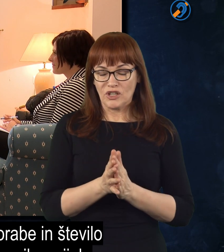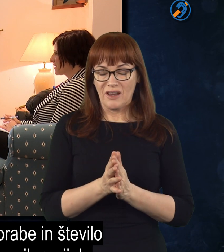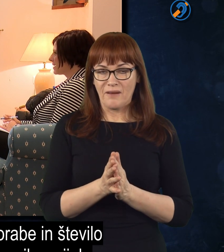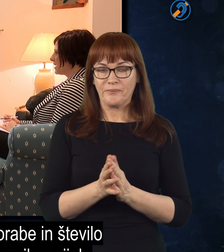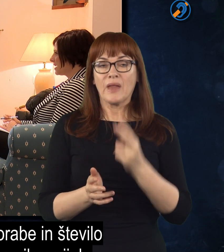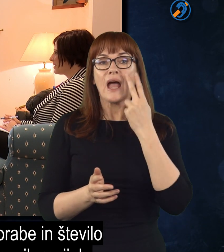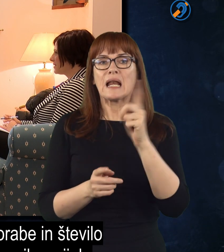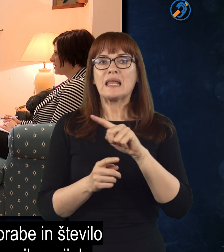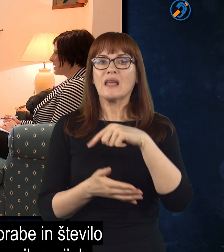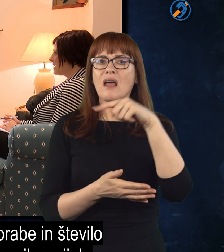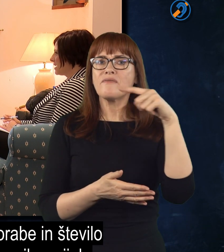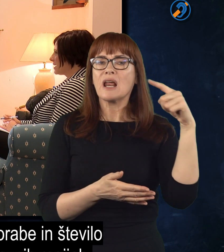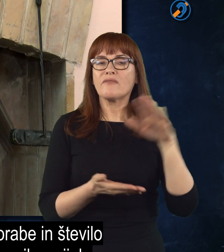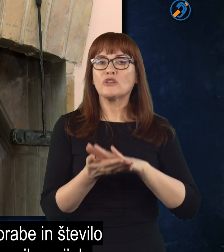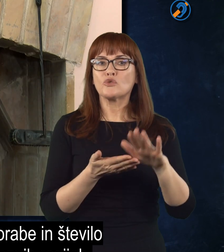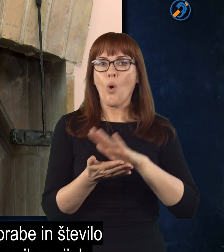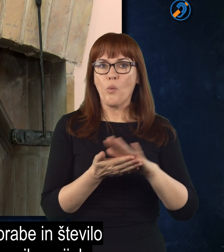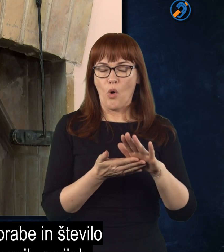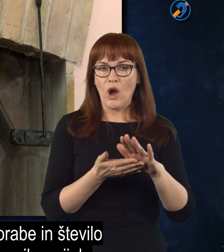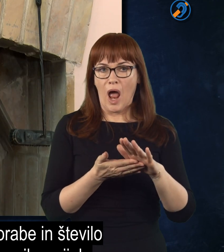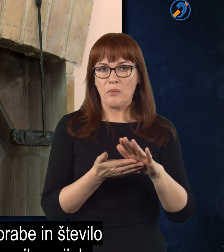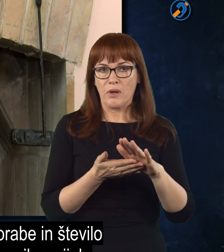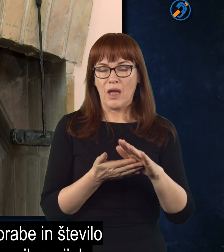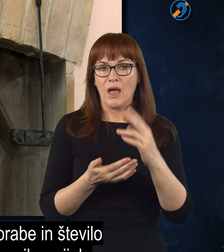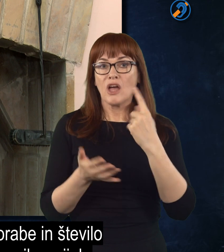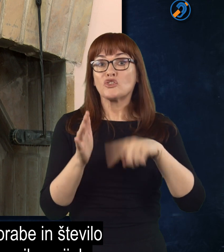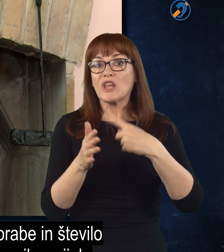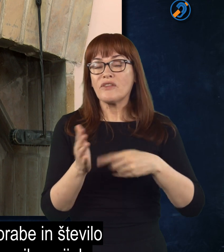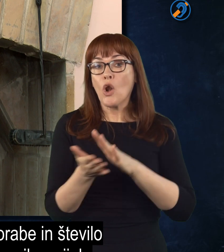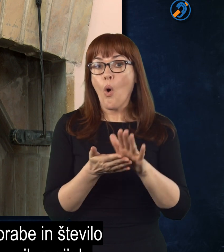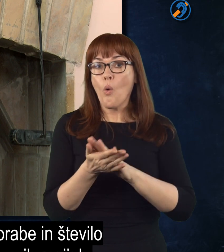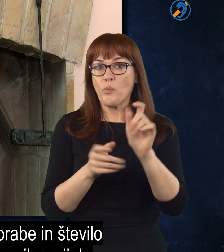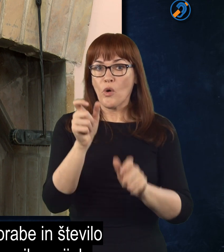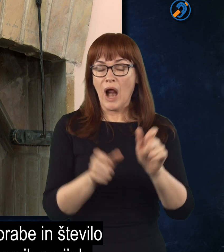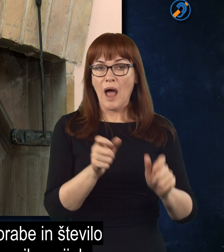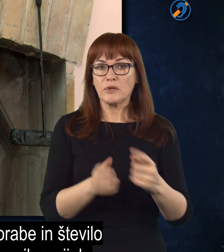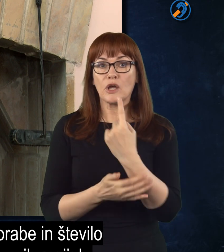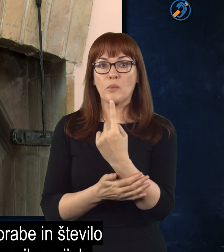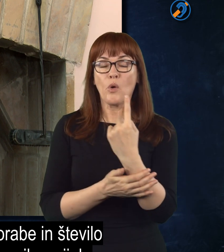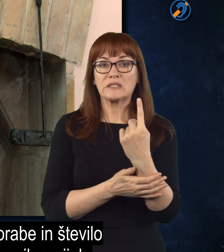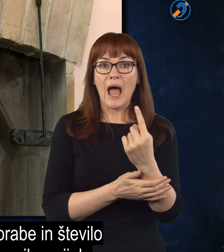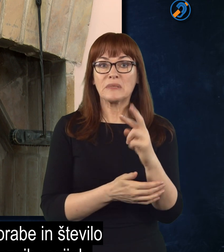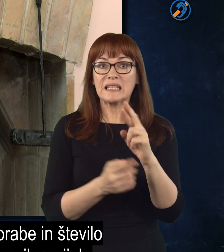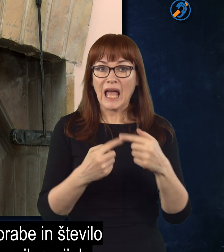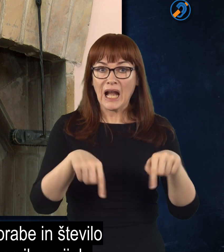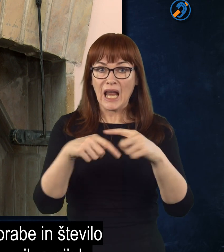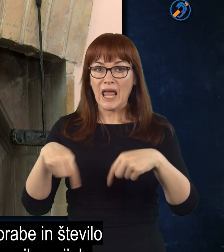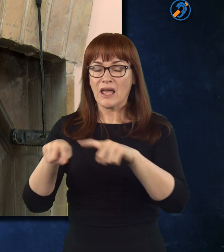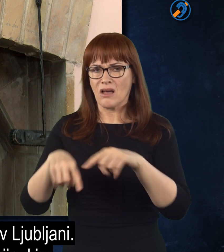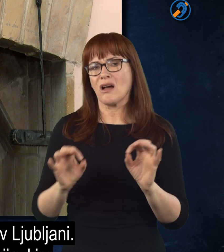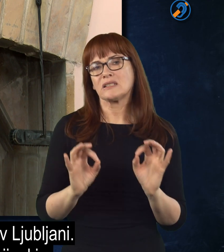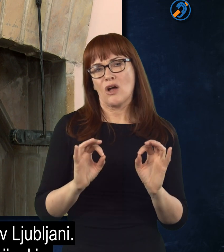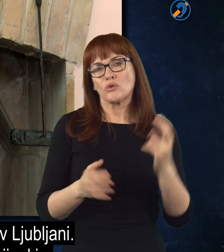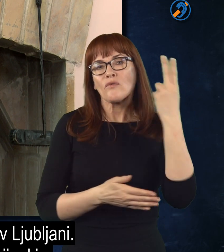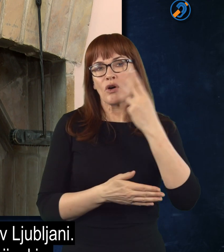Glede na frekvenco uporabe in pa število uporabnikov v posameznih teh regijah